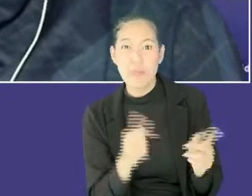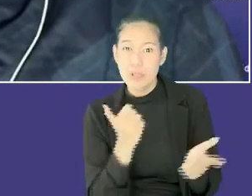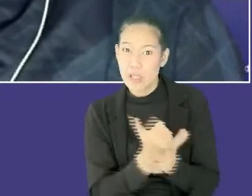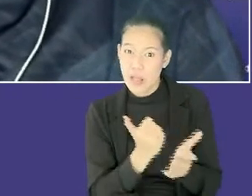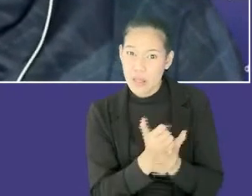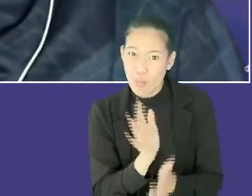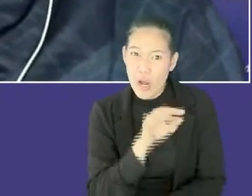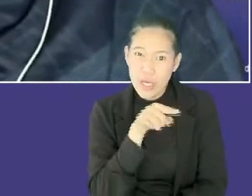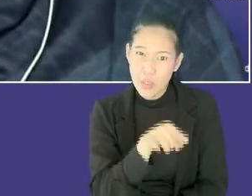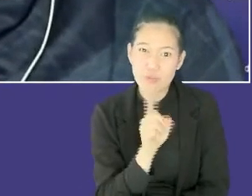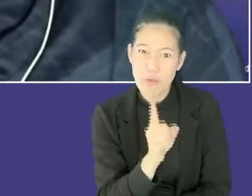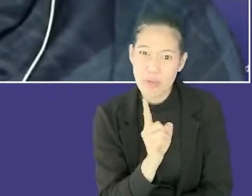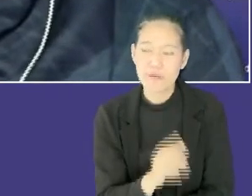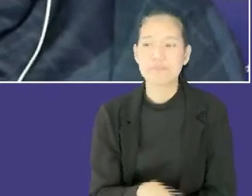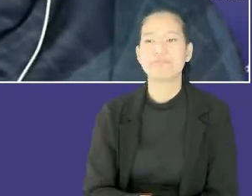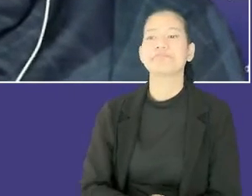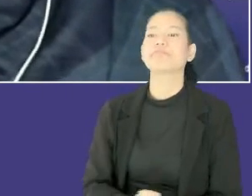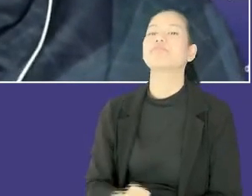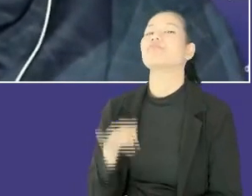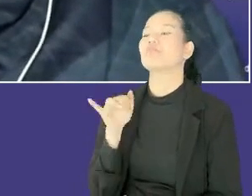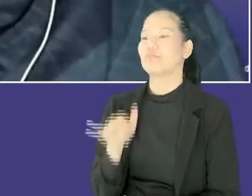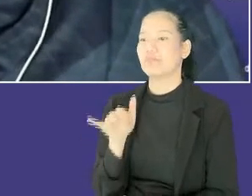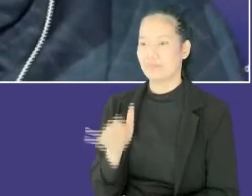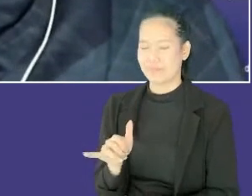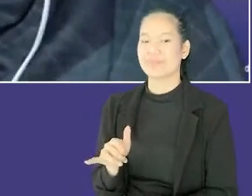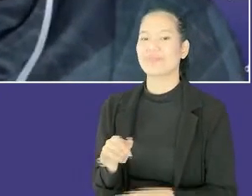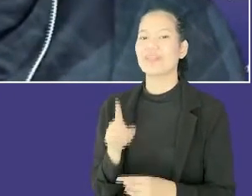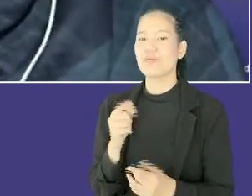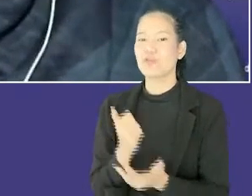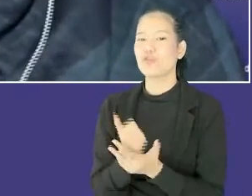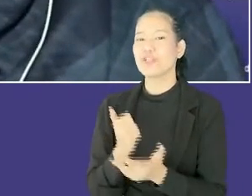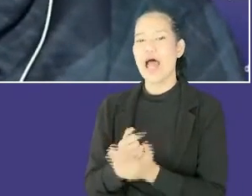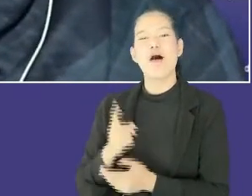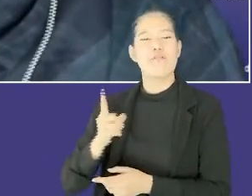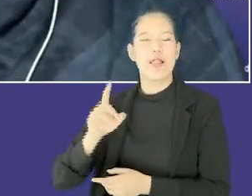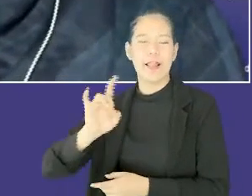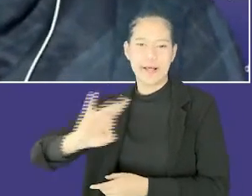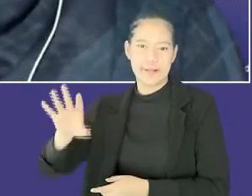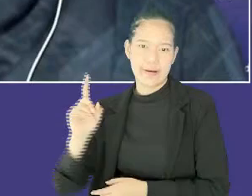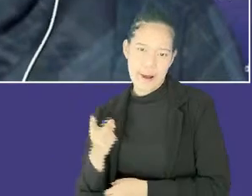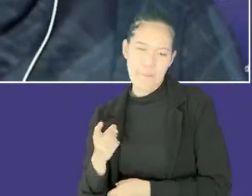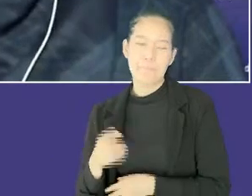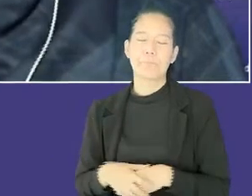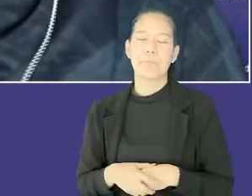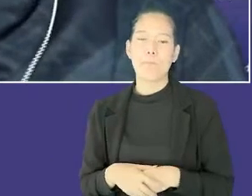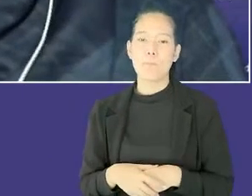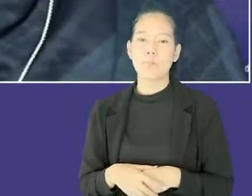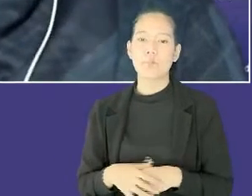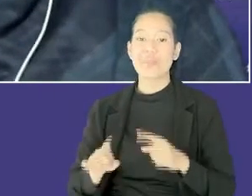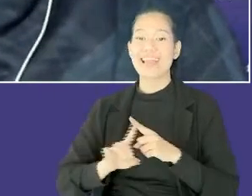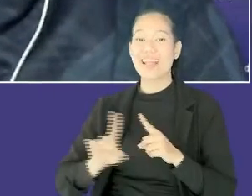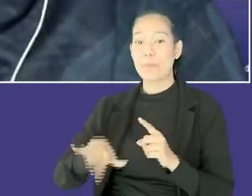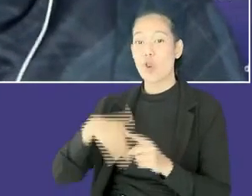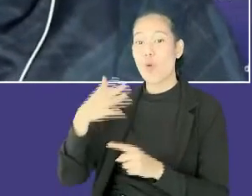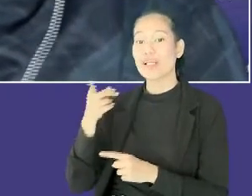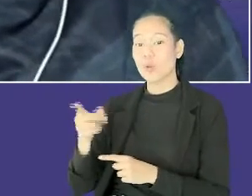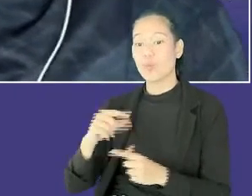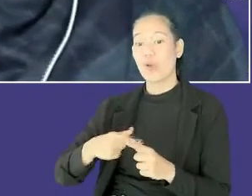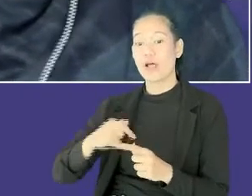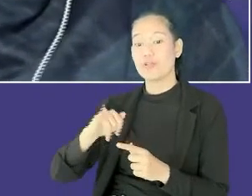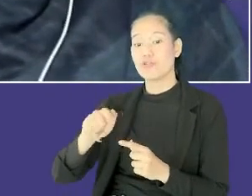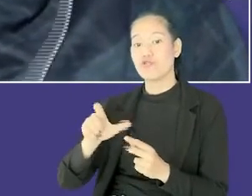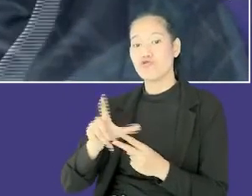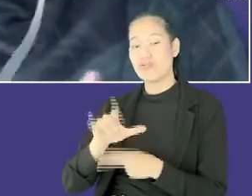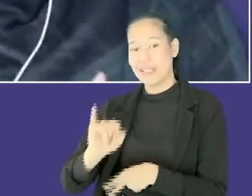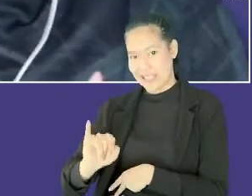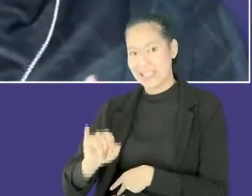bukannya sebetulnya Iya jadi memang ada multifaktorial si di sana kalau kita lihat gitu ya dokter oleh tapi diluar itu memang dibulan